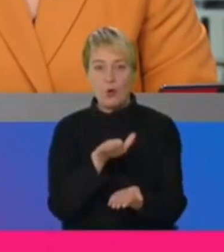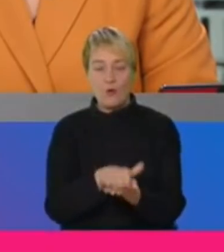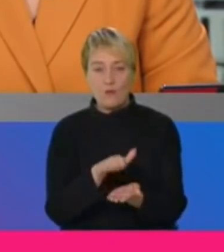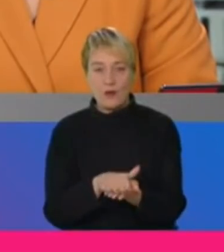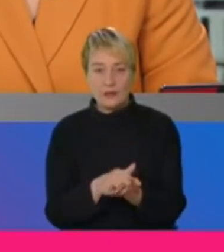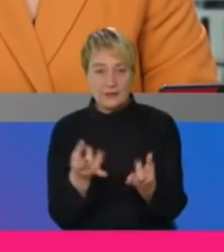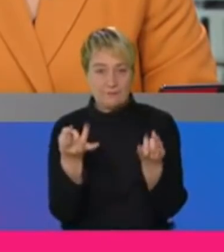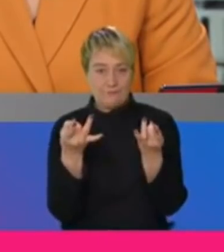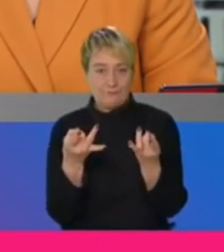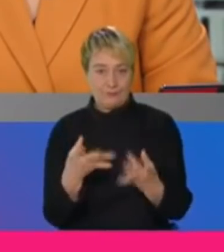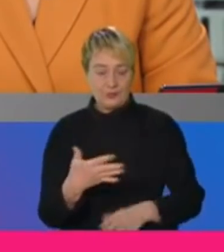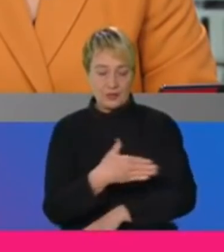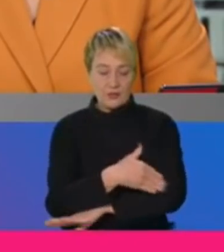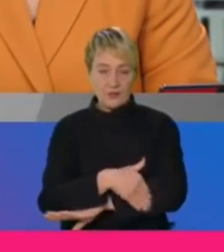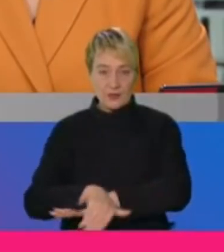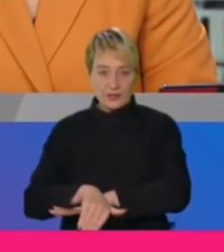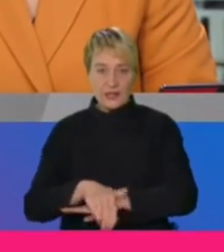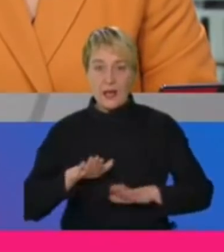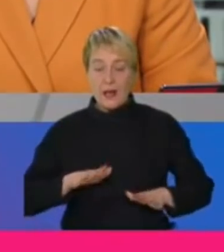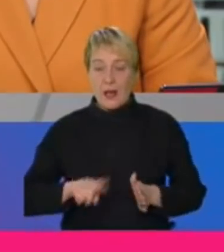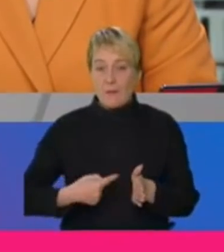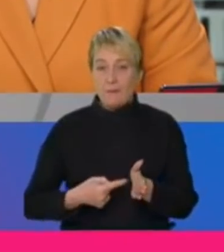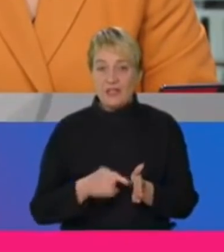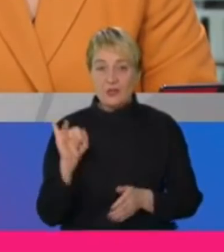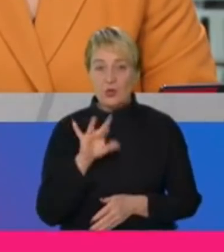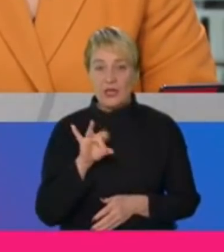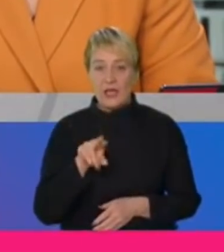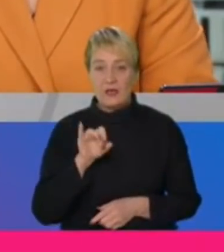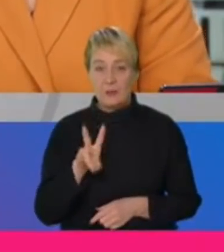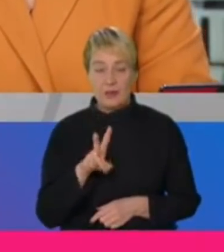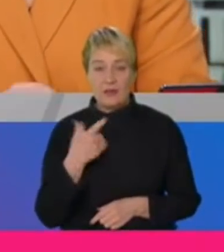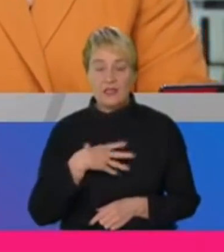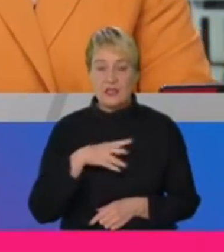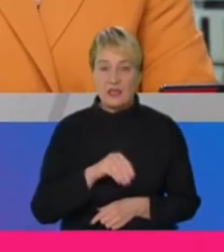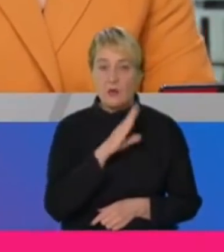дворі житлового кварталу міста Ірпінь, в якому в результаті обстрілу загинули мати і син.